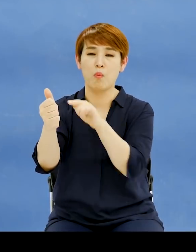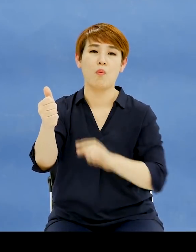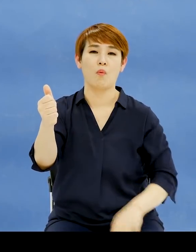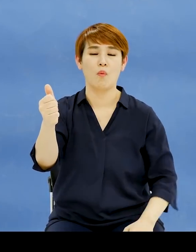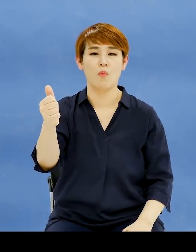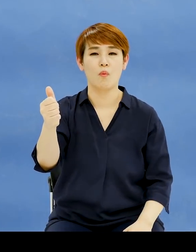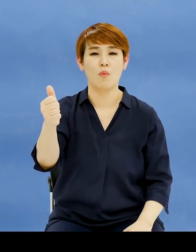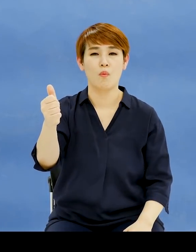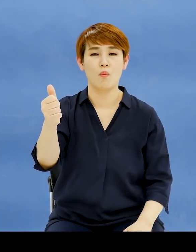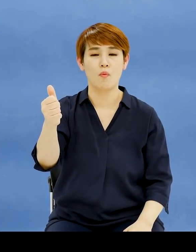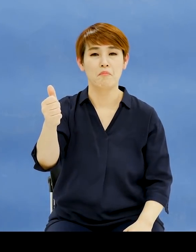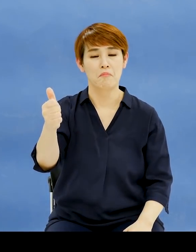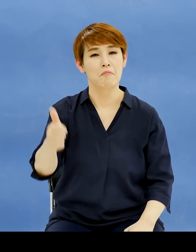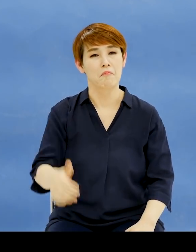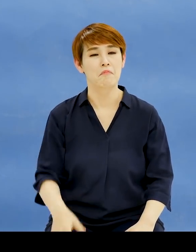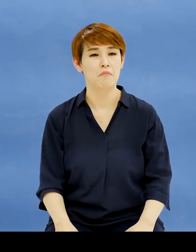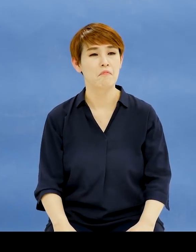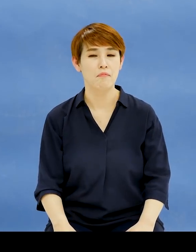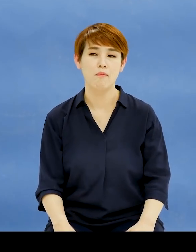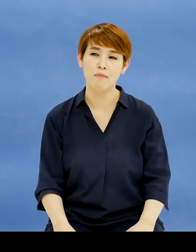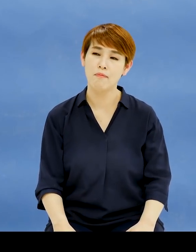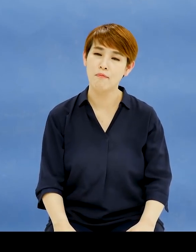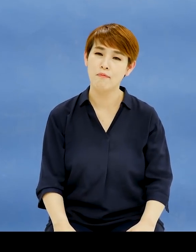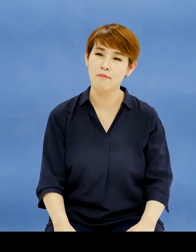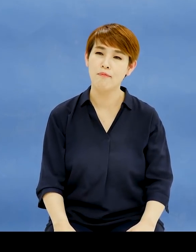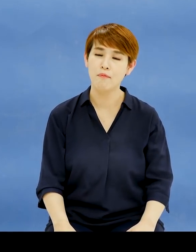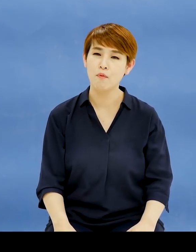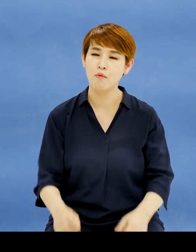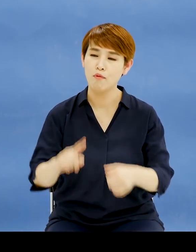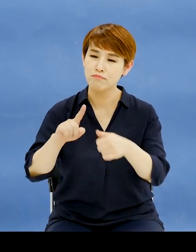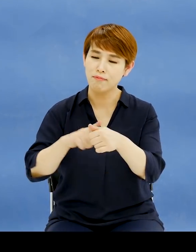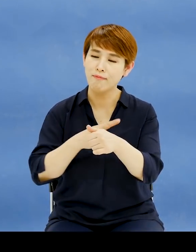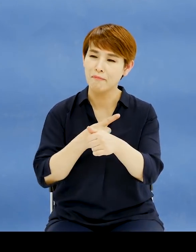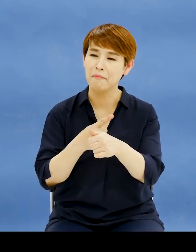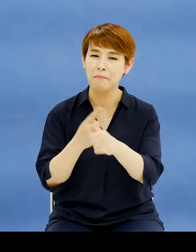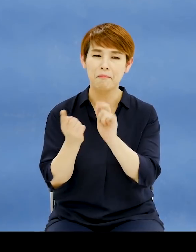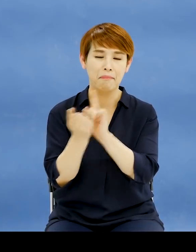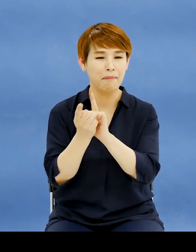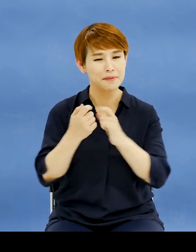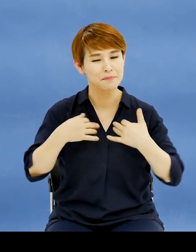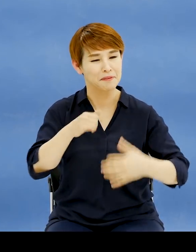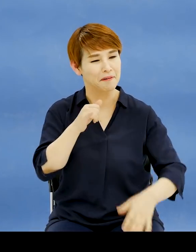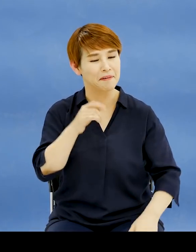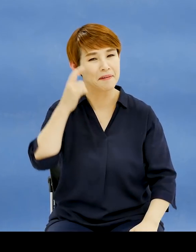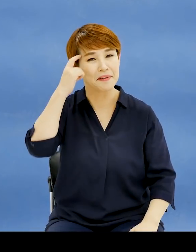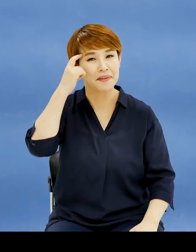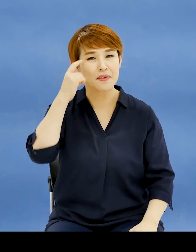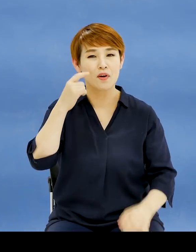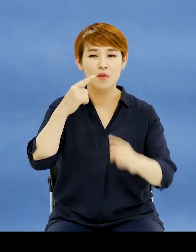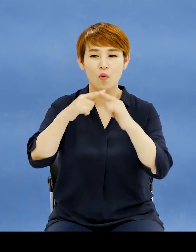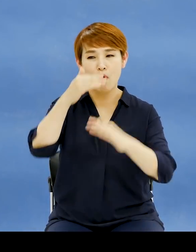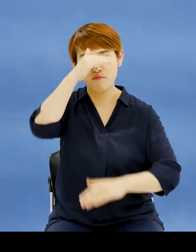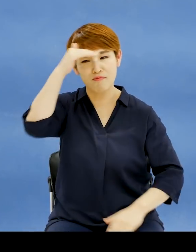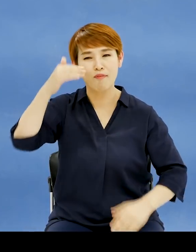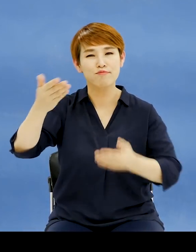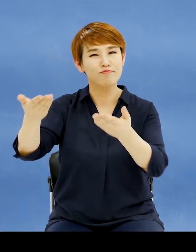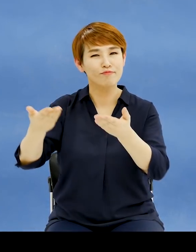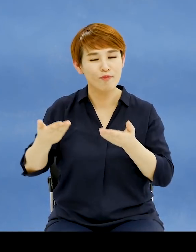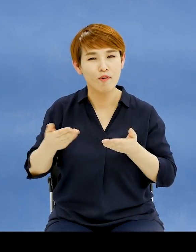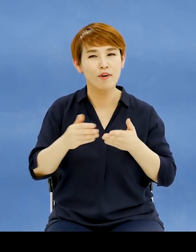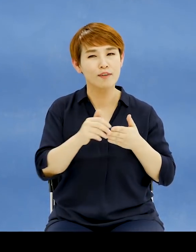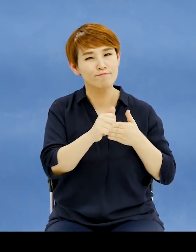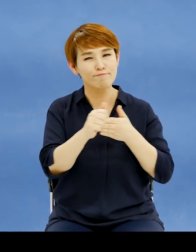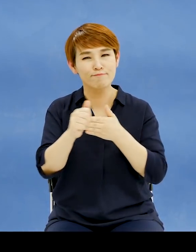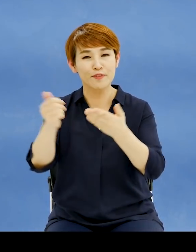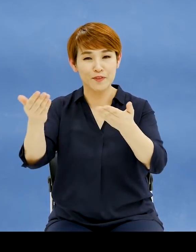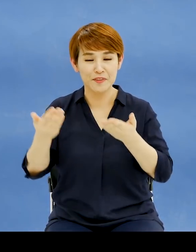목사님이? 네. 그래서 너무 우연인데 재밌다. 그래가지고 또 막 교회 구경도